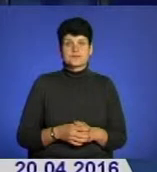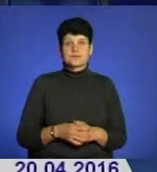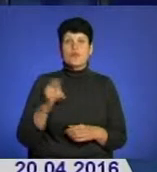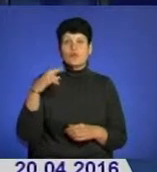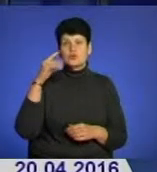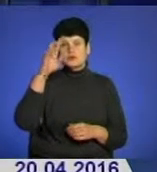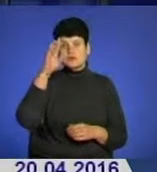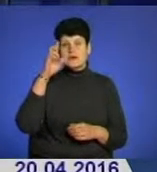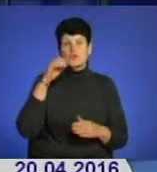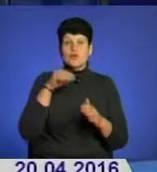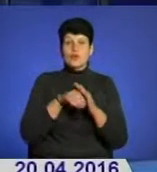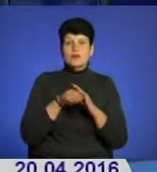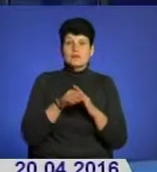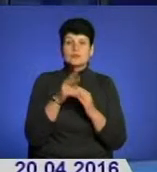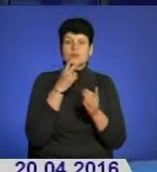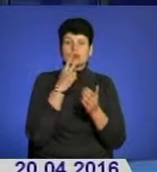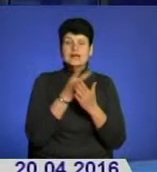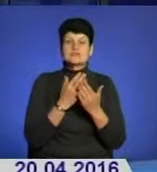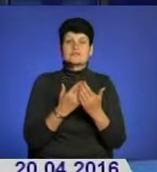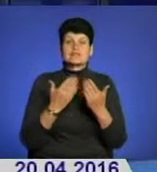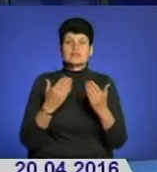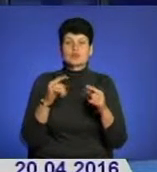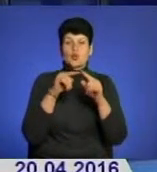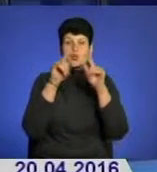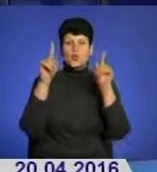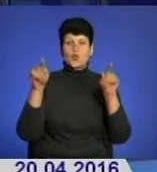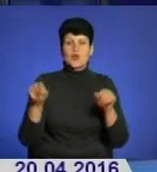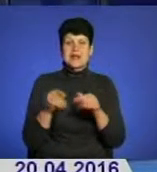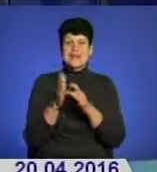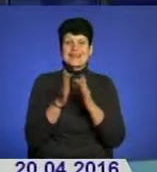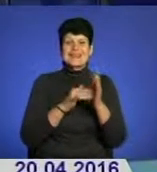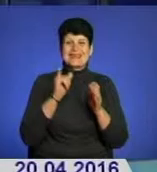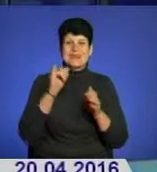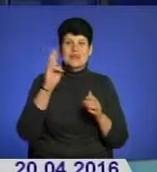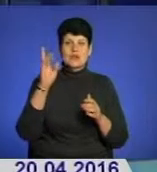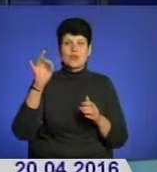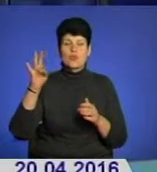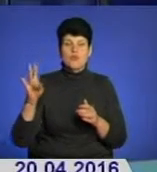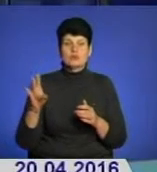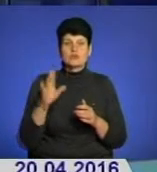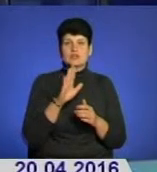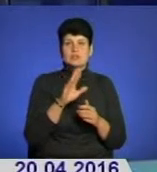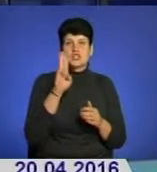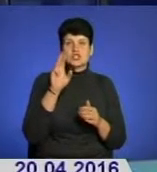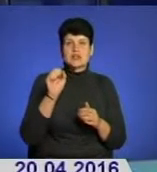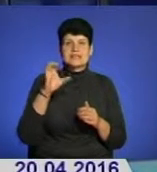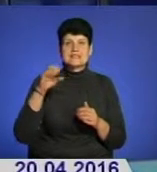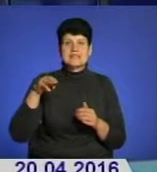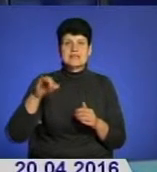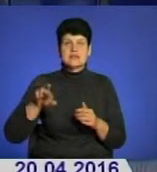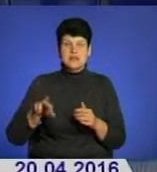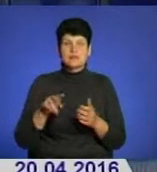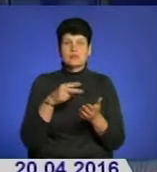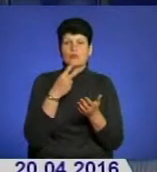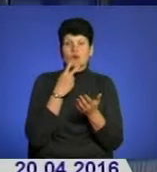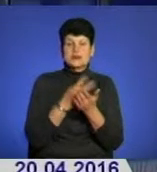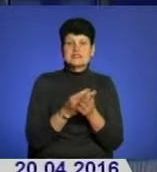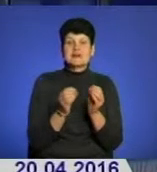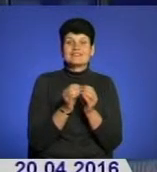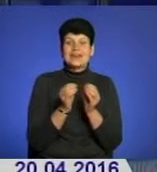В обласному державному архіві репрезентували виставку ікон заслуженого майстра народної творчості Володимира Шерстія. Автор представив 10 нових